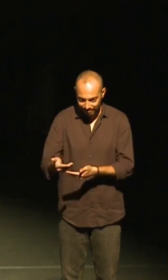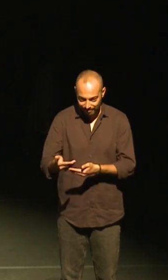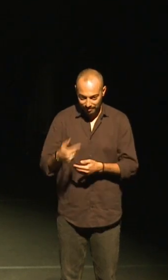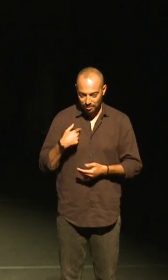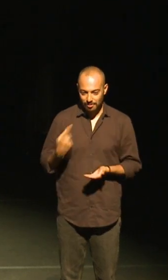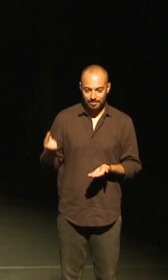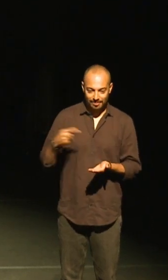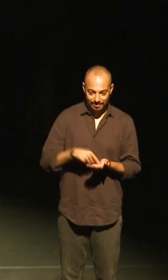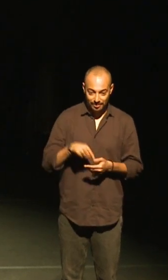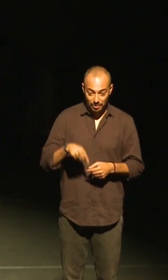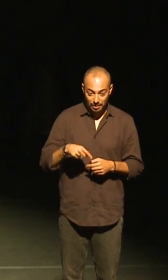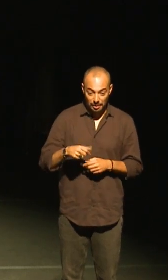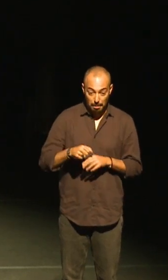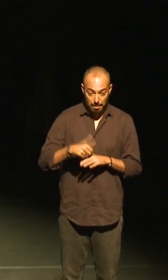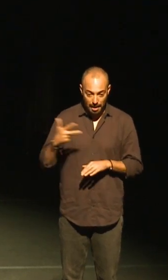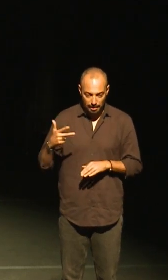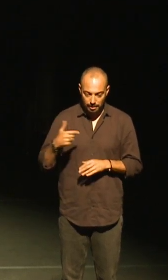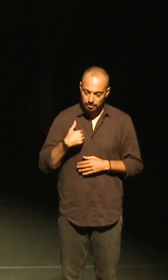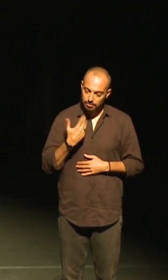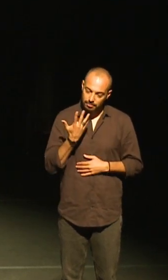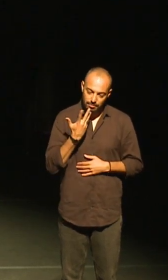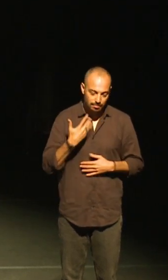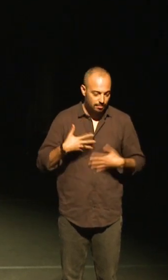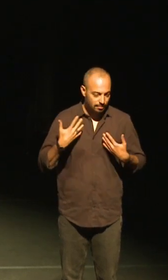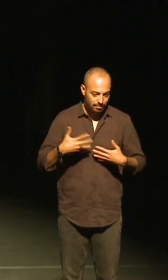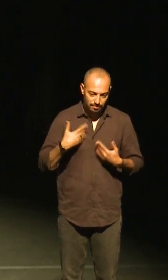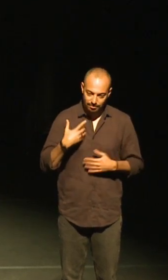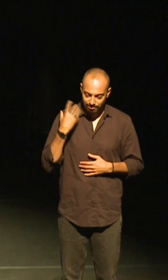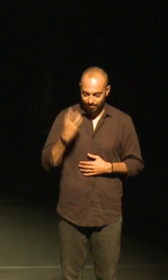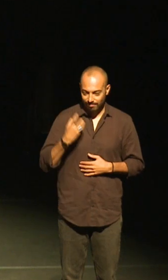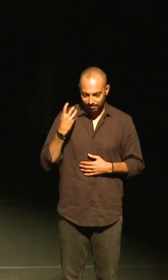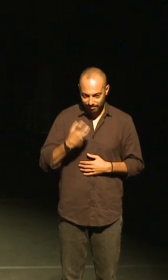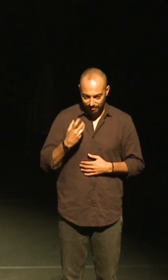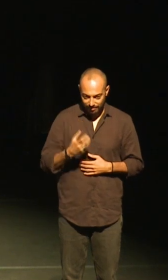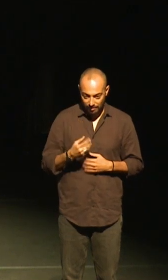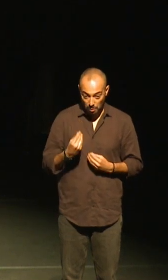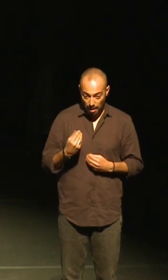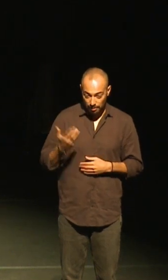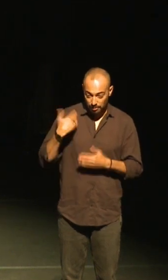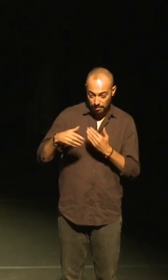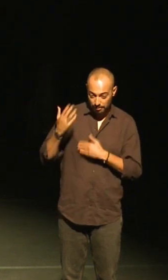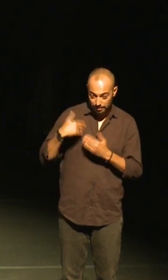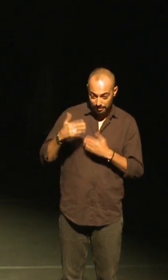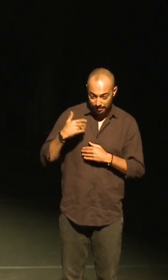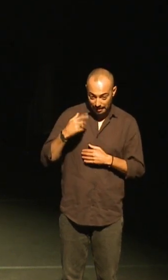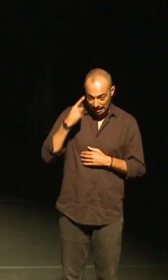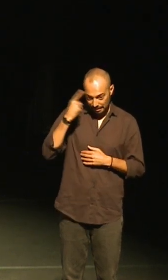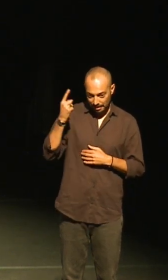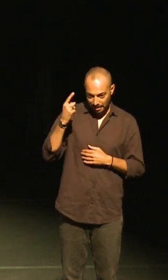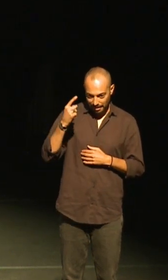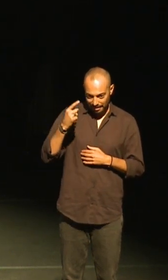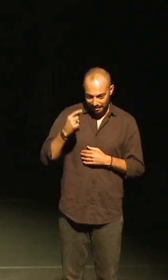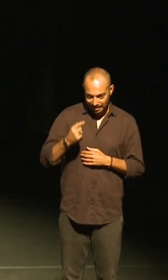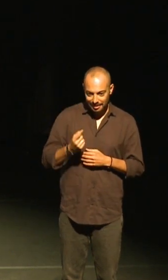piacere enorme Diciamo che questa intuizione questa idea resta una delle